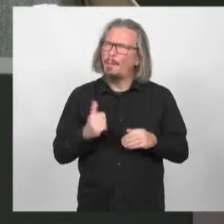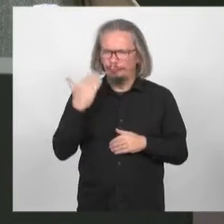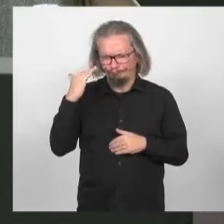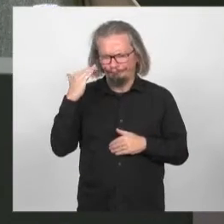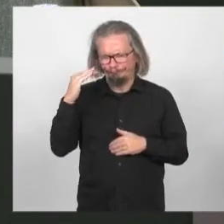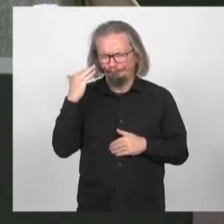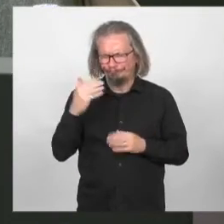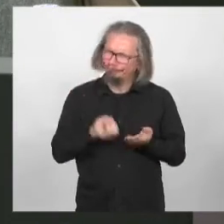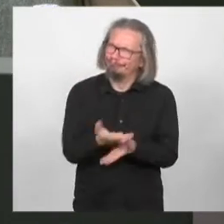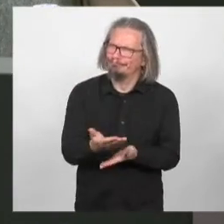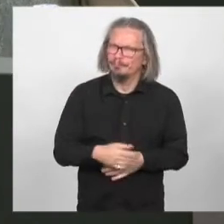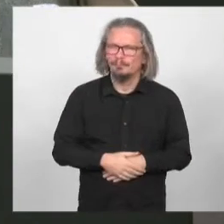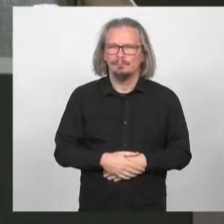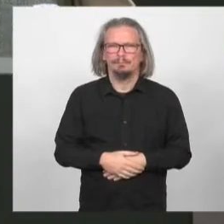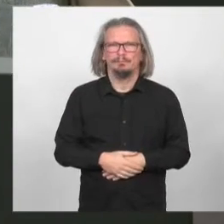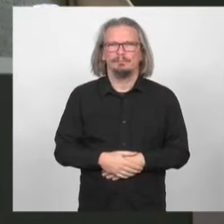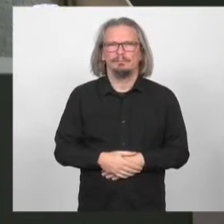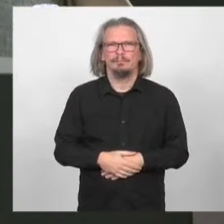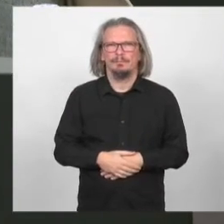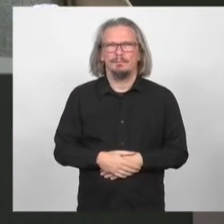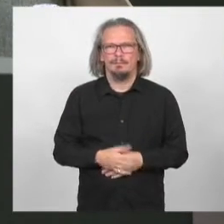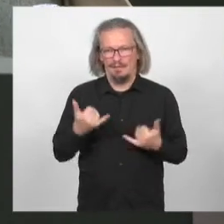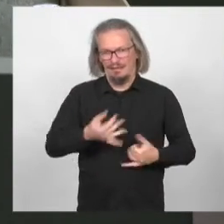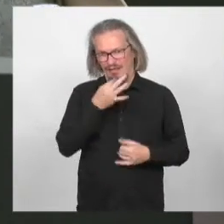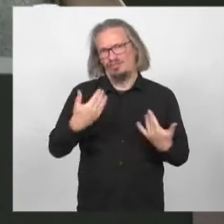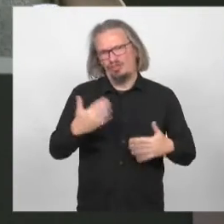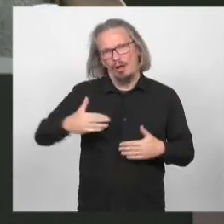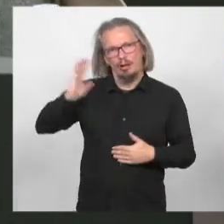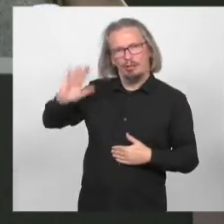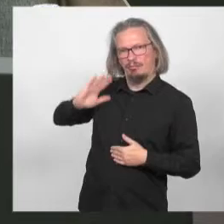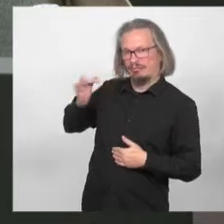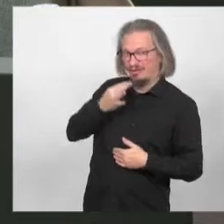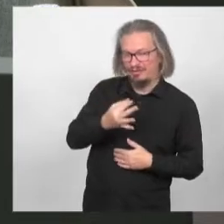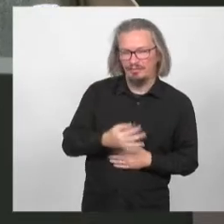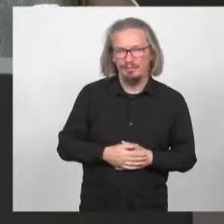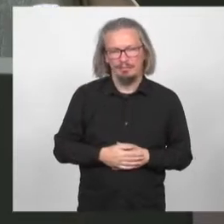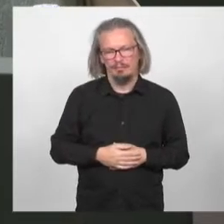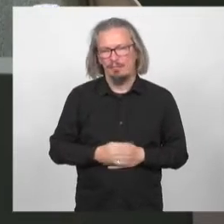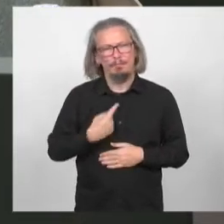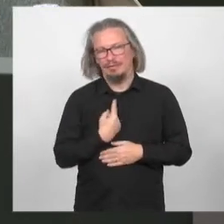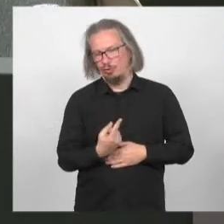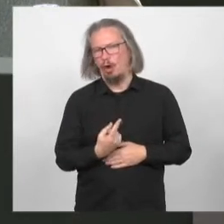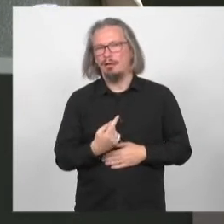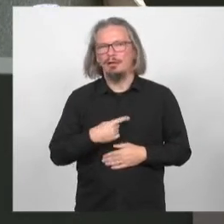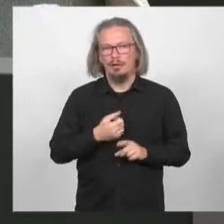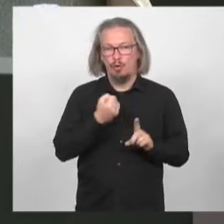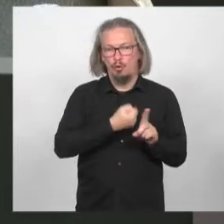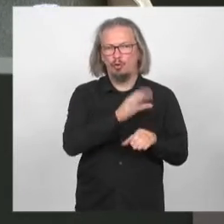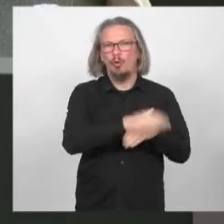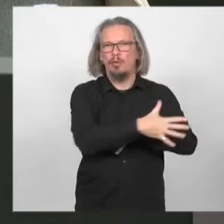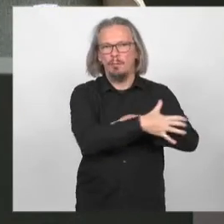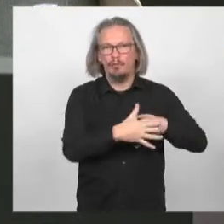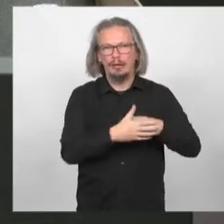je souhaiterais partager avec vous. Nous l'avons dit ici, souvent, et le point de vue est partagé, la lutte contre la pauvreté